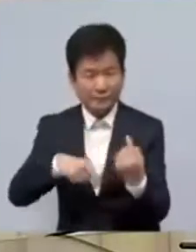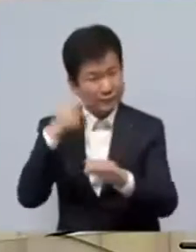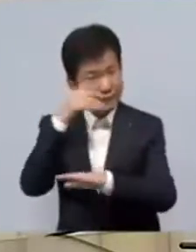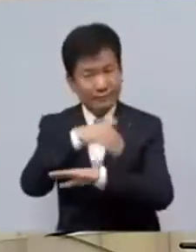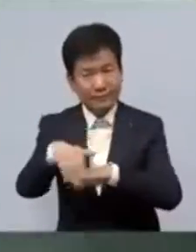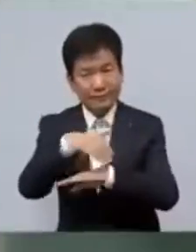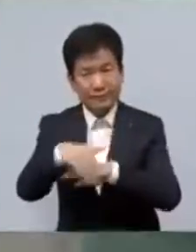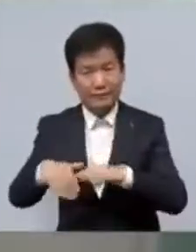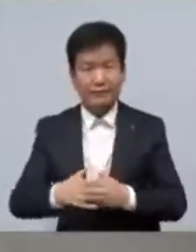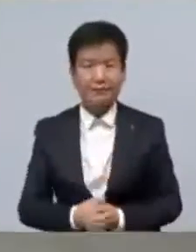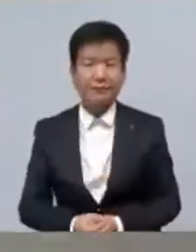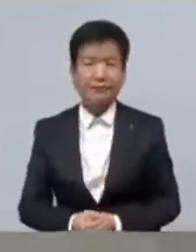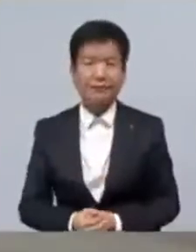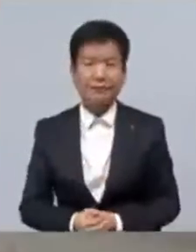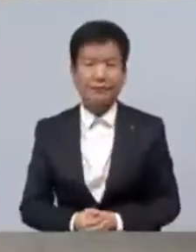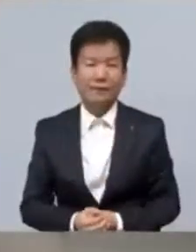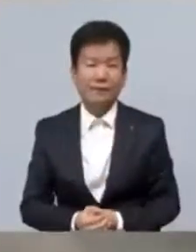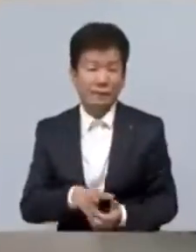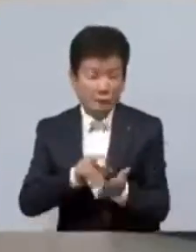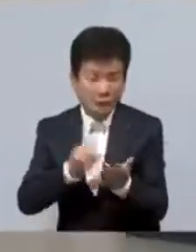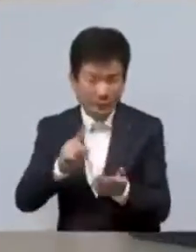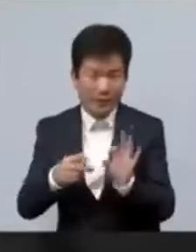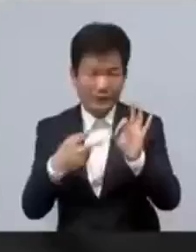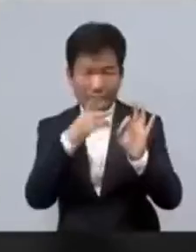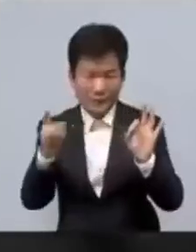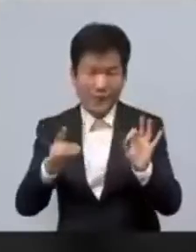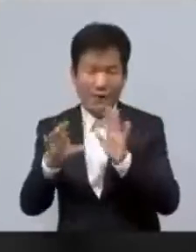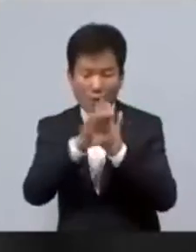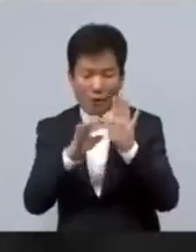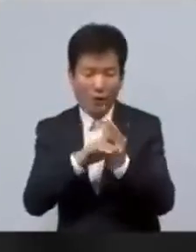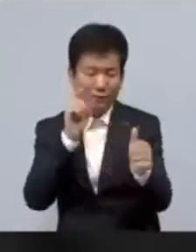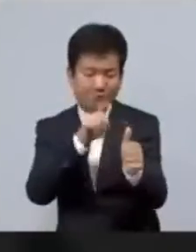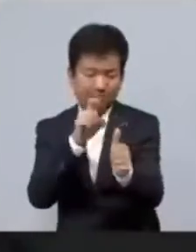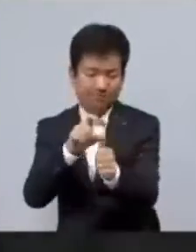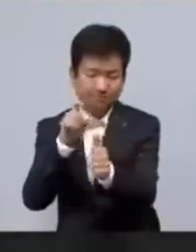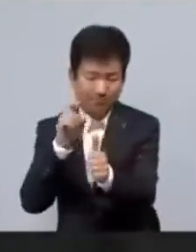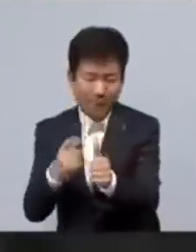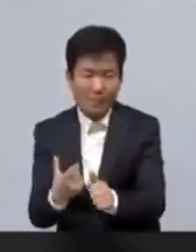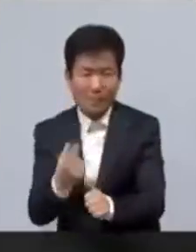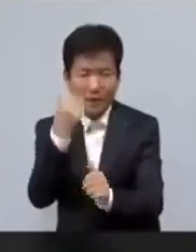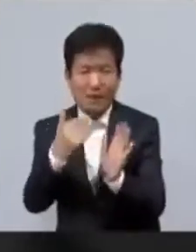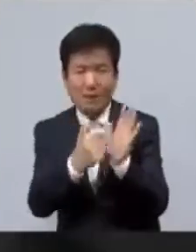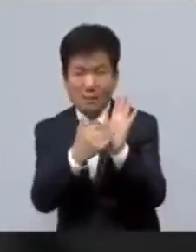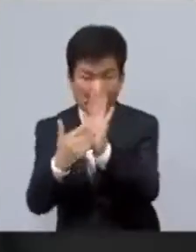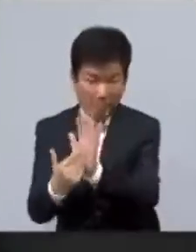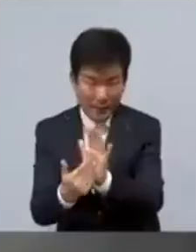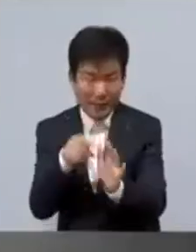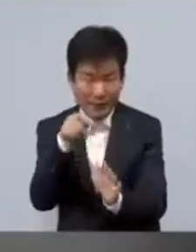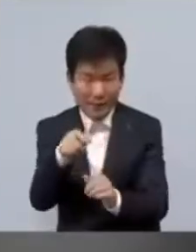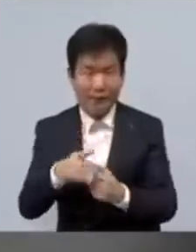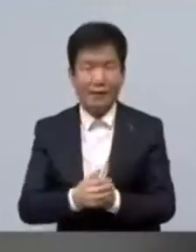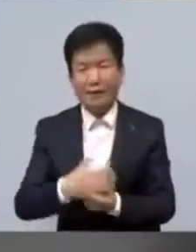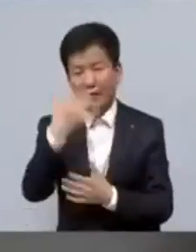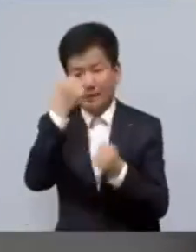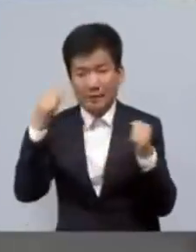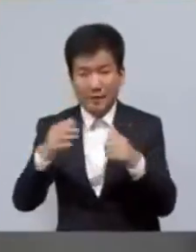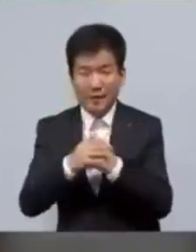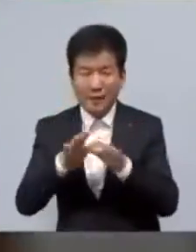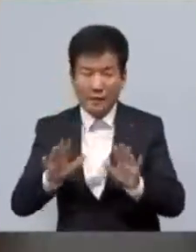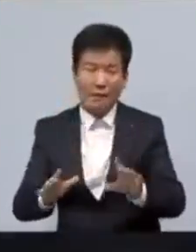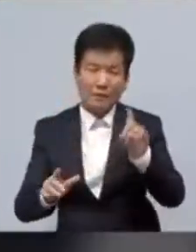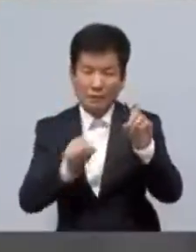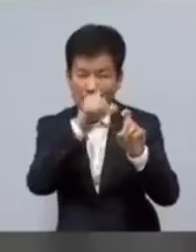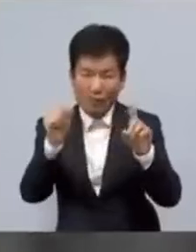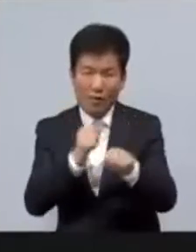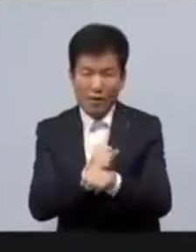예정입니다 관건은 10대들의 코론 알고 감염 확산 3를 서둘러 차단하는 것입니다 충북 의상은 이번 달에만